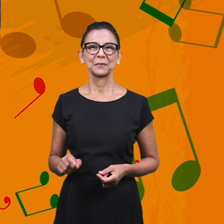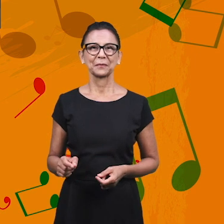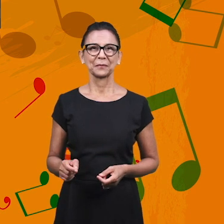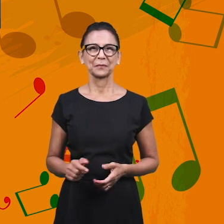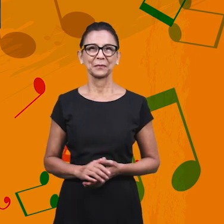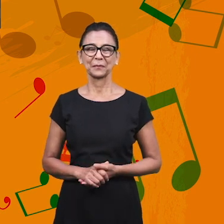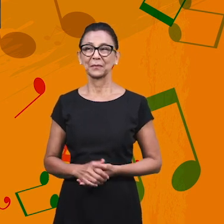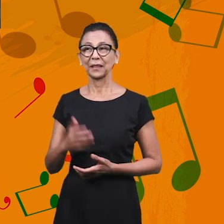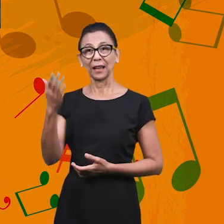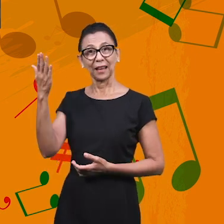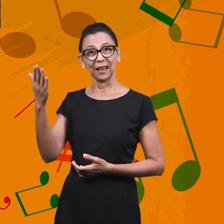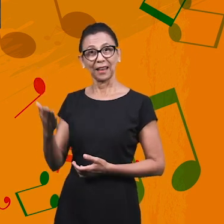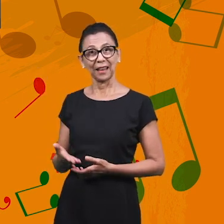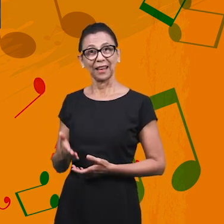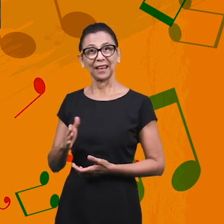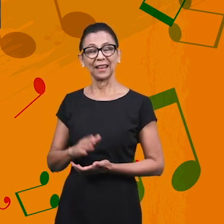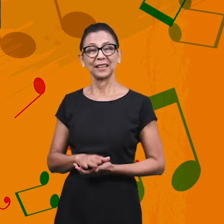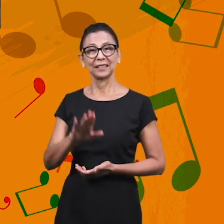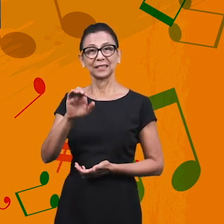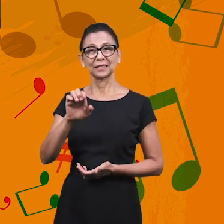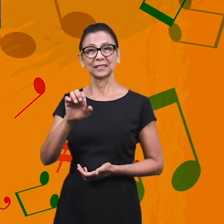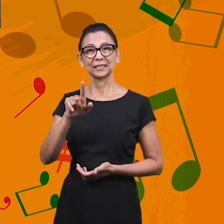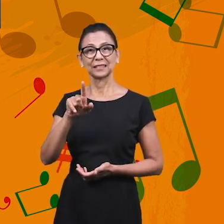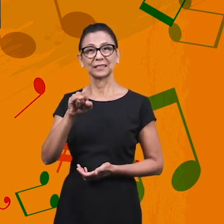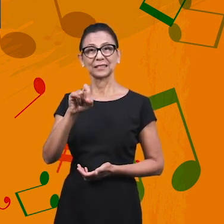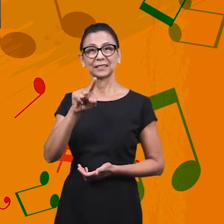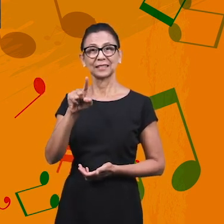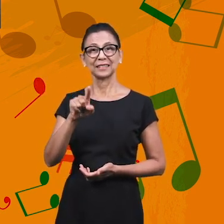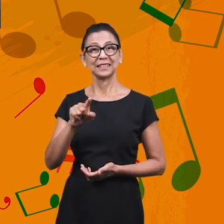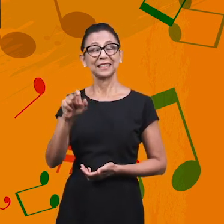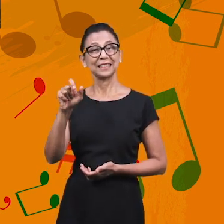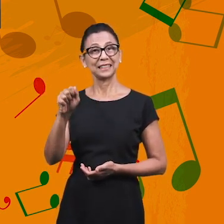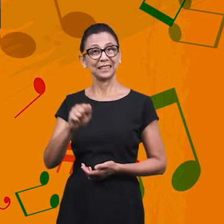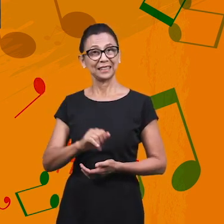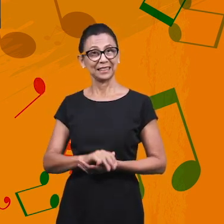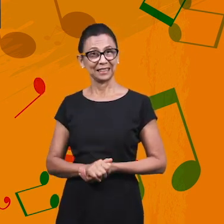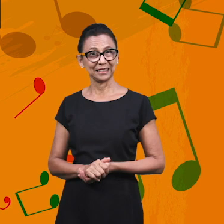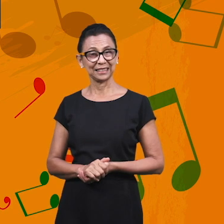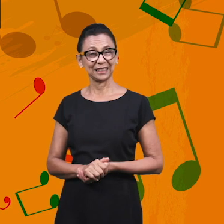Voici l'intermédiaire Elisa Beatriz de Natal, Rio Grande do Norte.